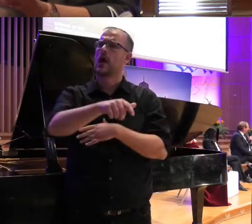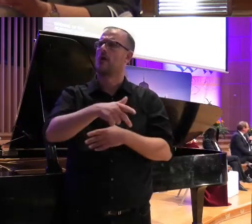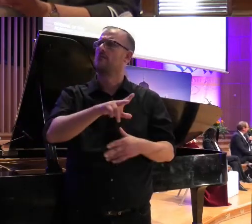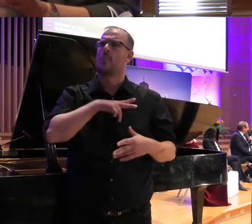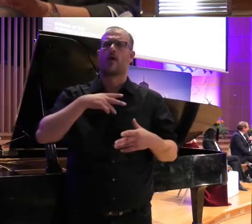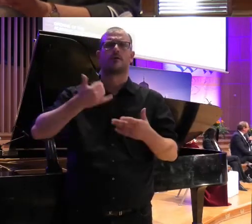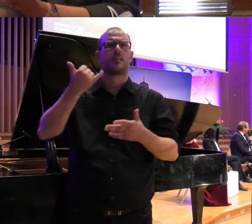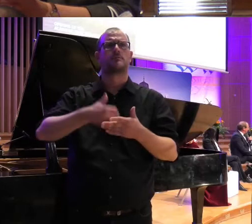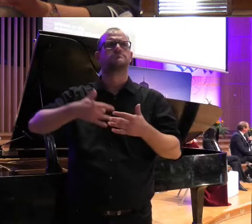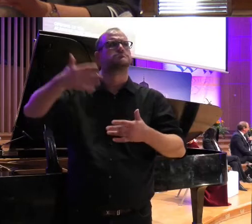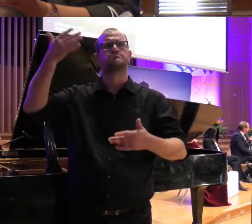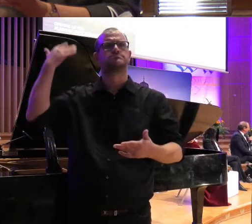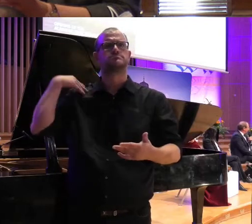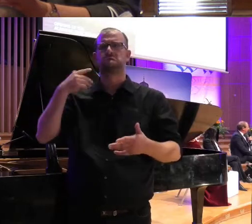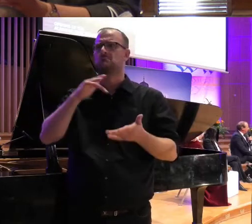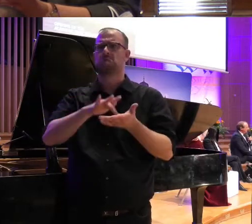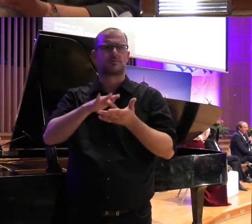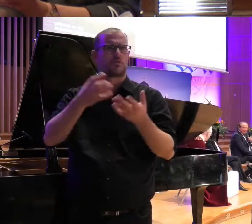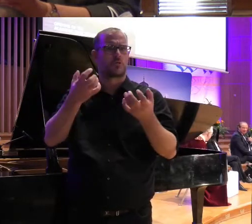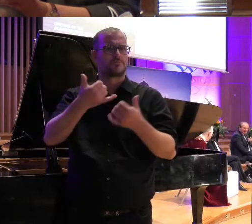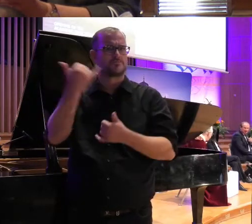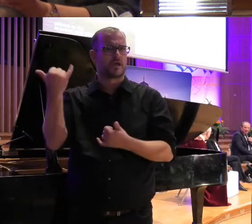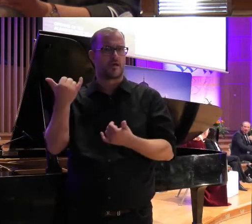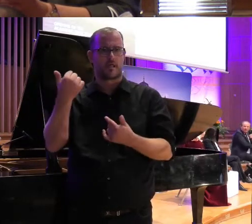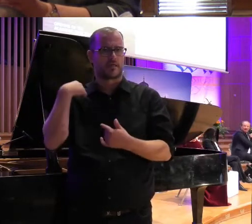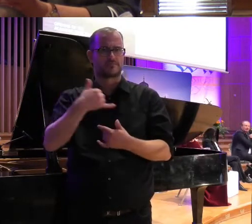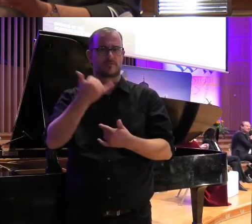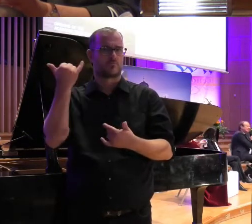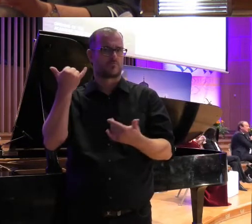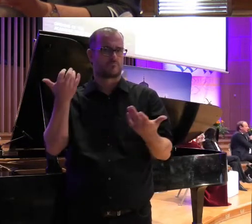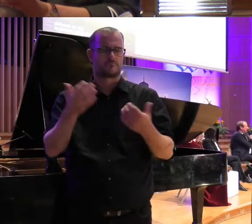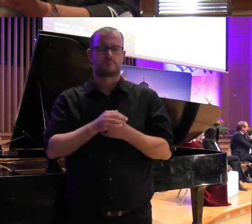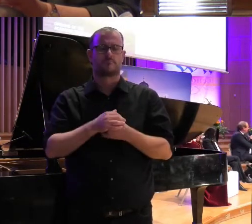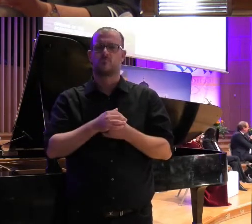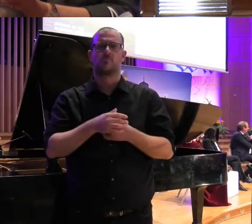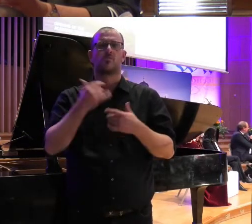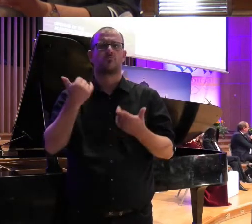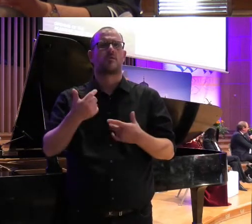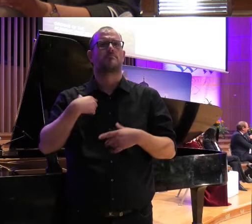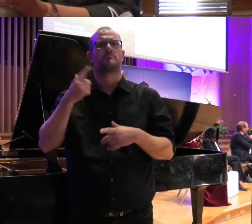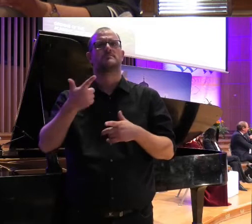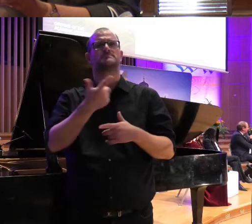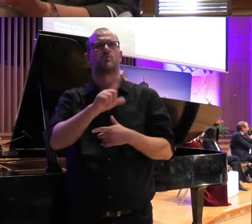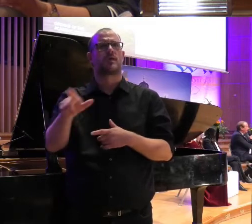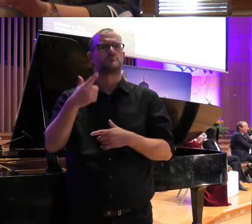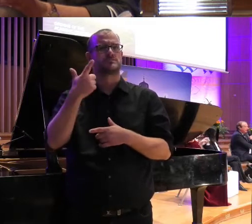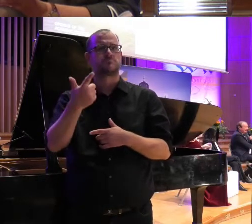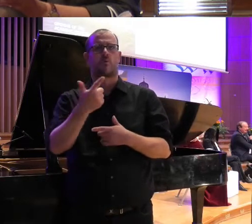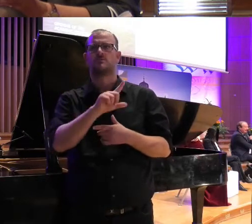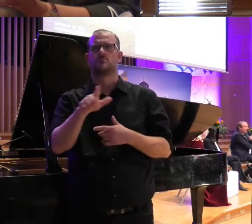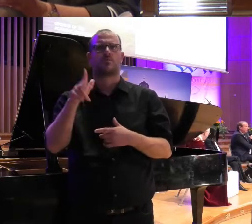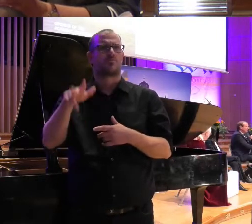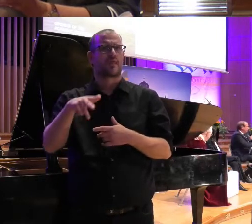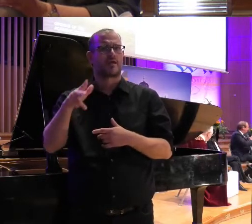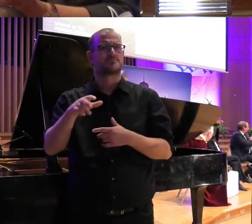ja letzten Endes auch her, Mitte der 90er Jahre des vergangenen Jahrhunderts, so war die Elbe betroffen 2002,